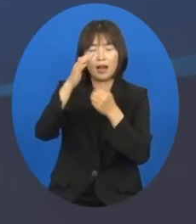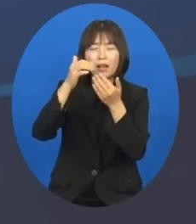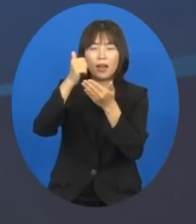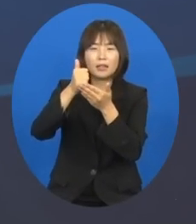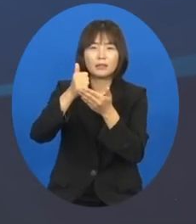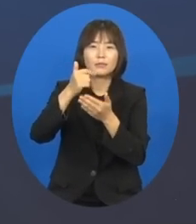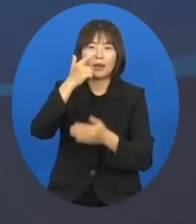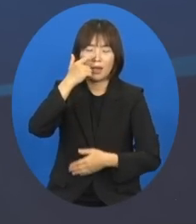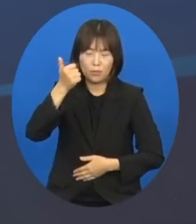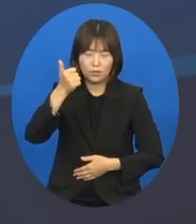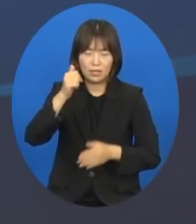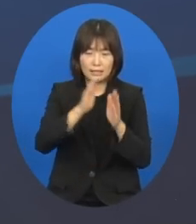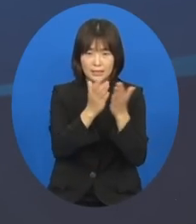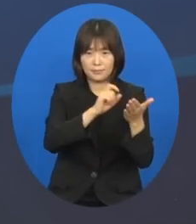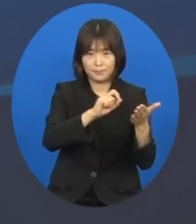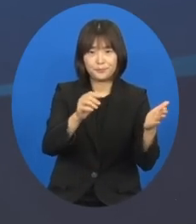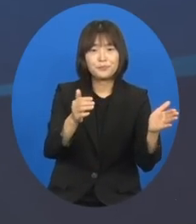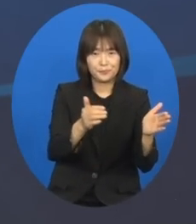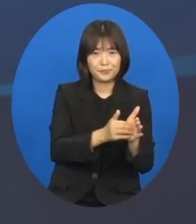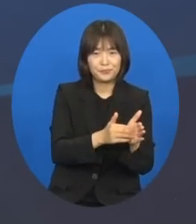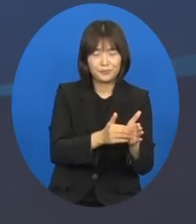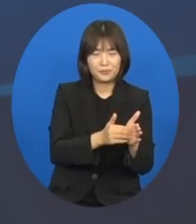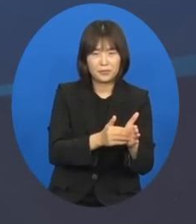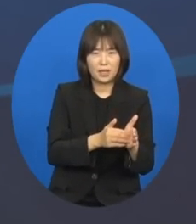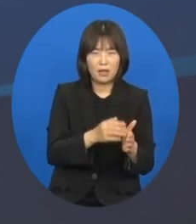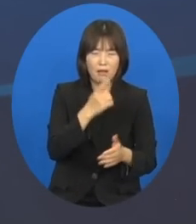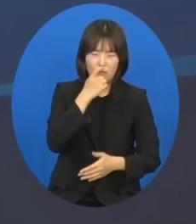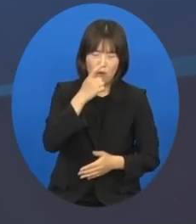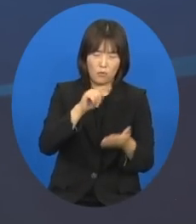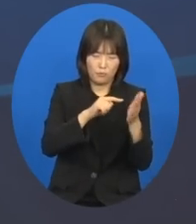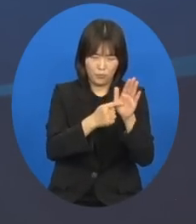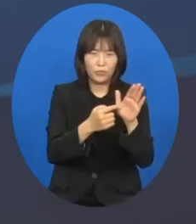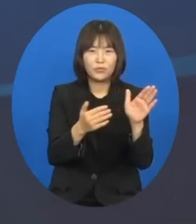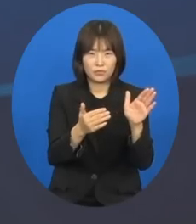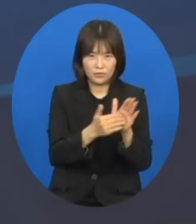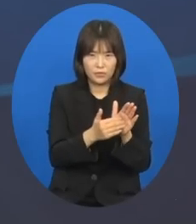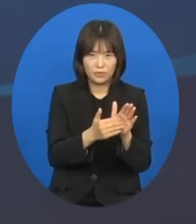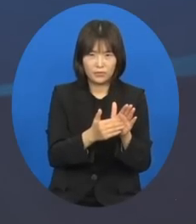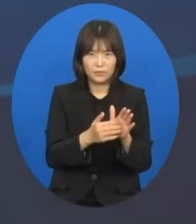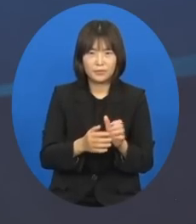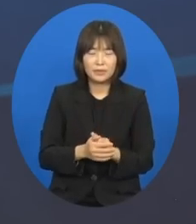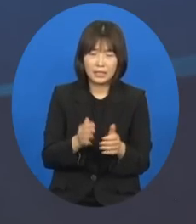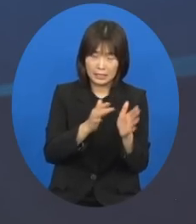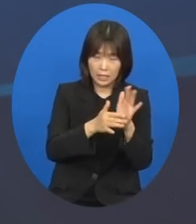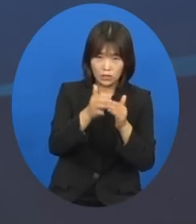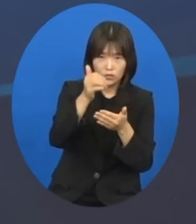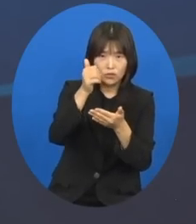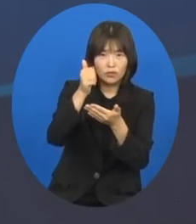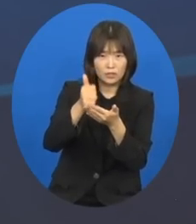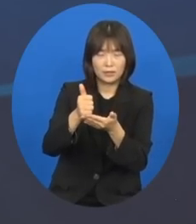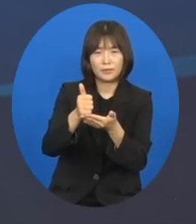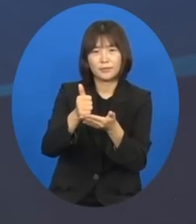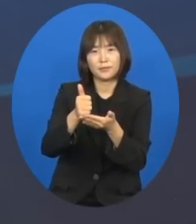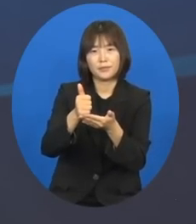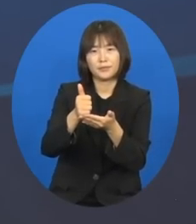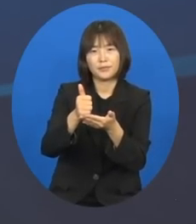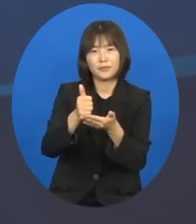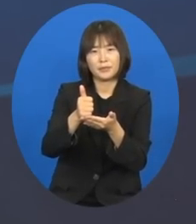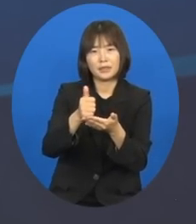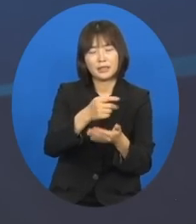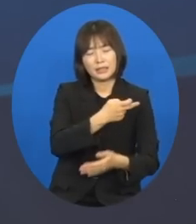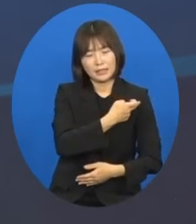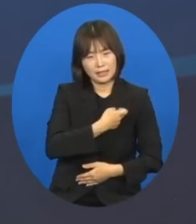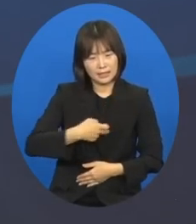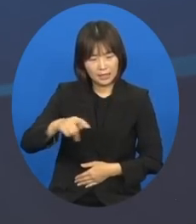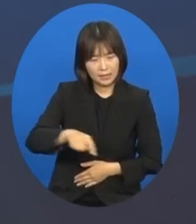주기도문 강해서입니다 멋진 표현을 했습니다 잘 들어보세요 예수님께서 제자들에게